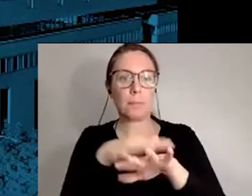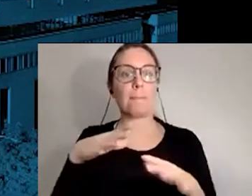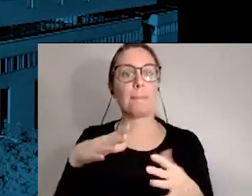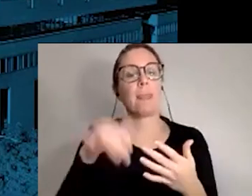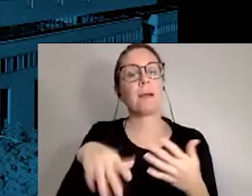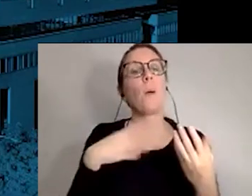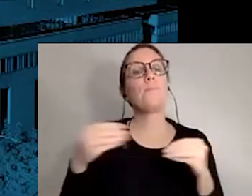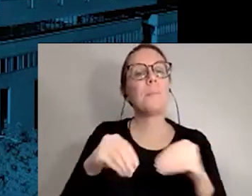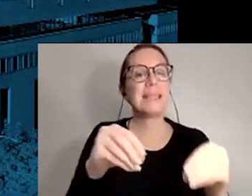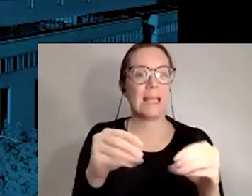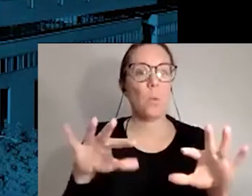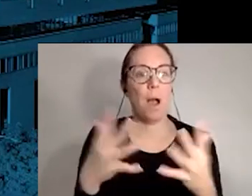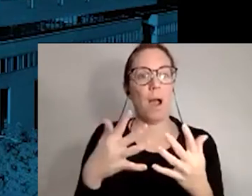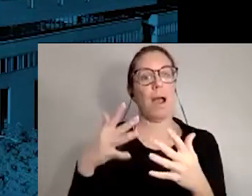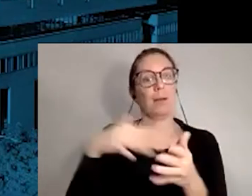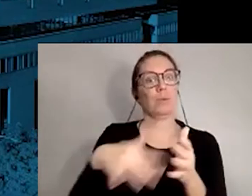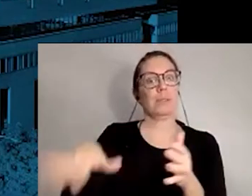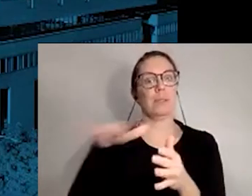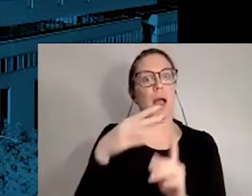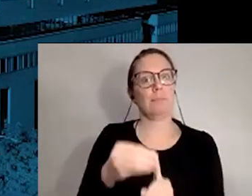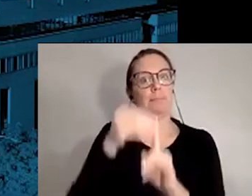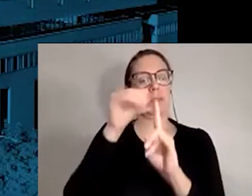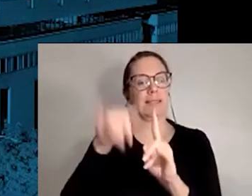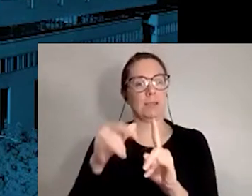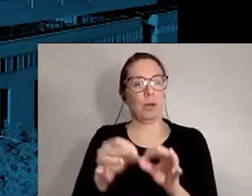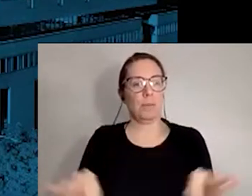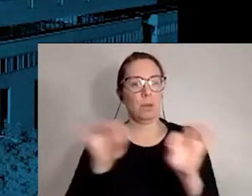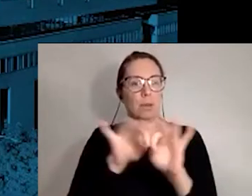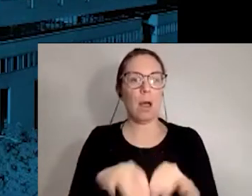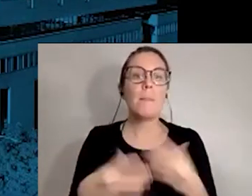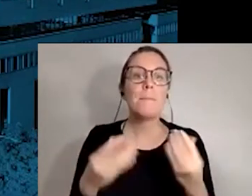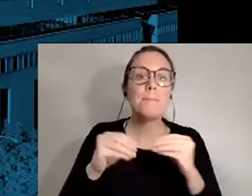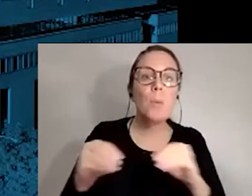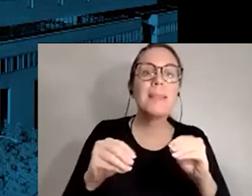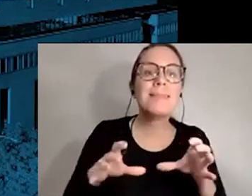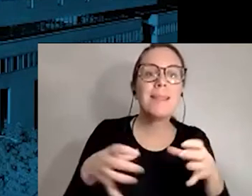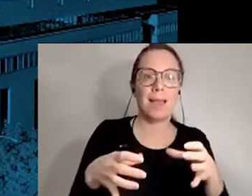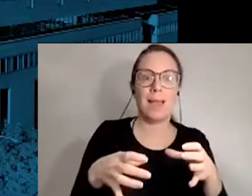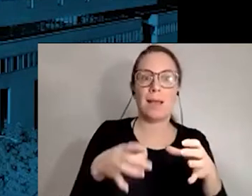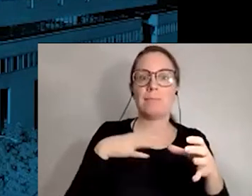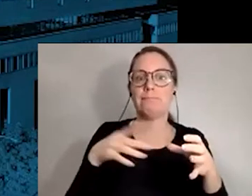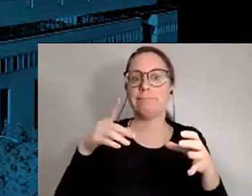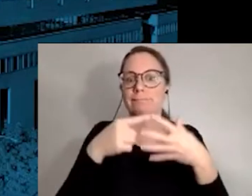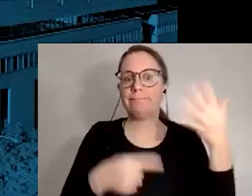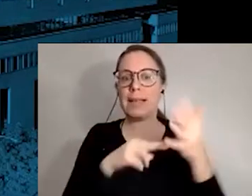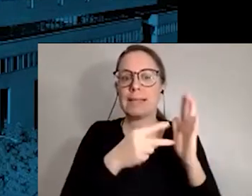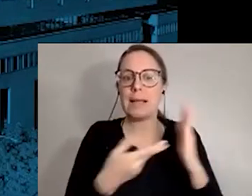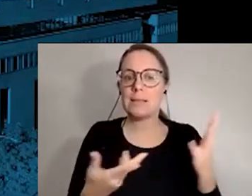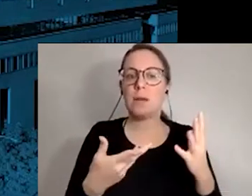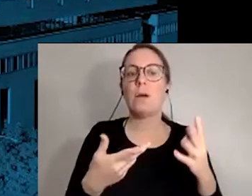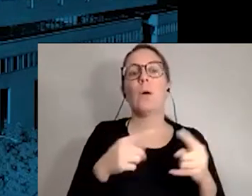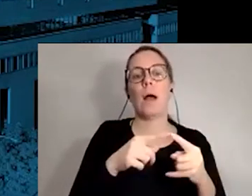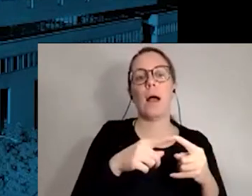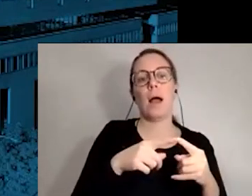mobilité du corps étudiant. Une mobilité qui se décline au pluriel, une mobilité physique, bien sûr, entre nos deux universités,